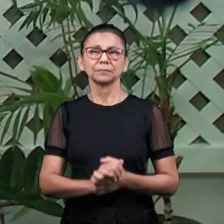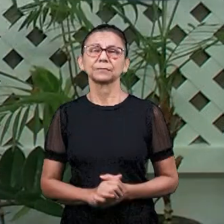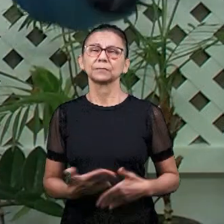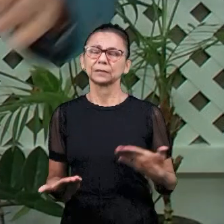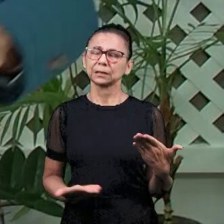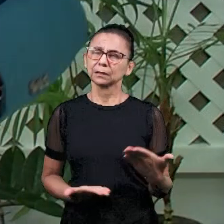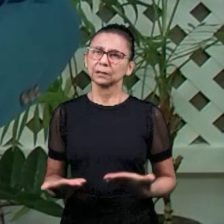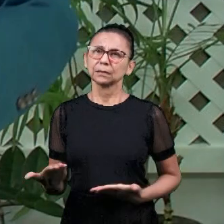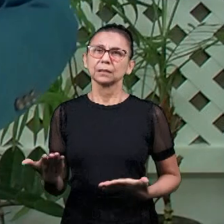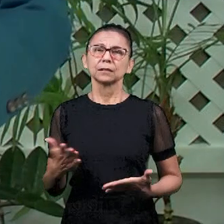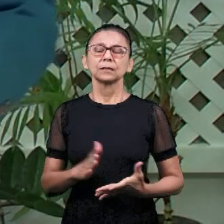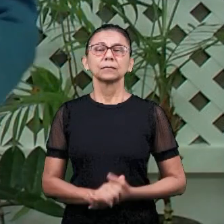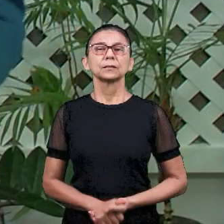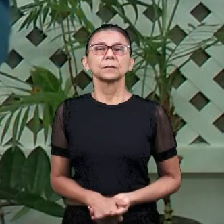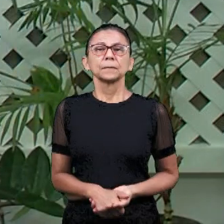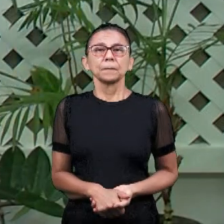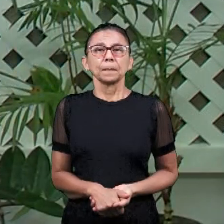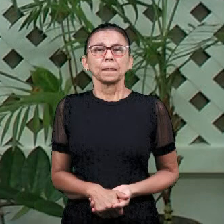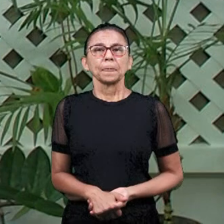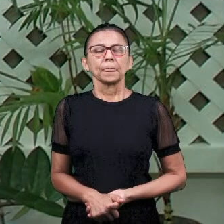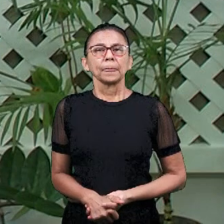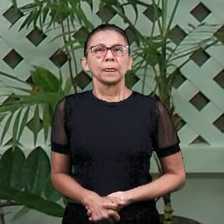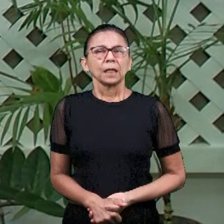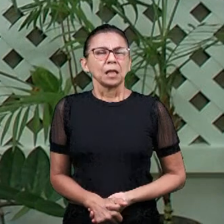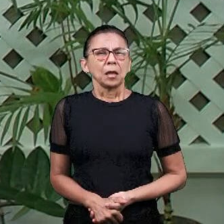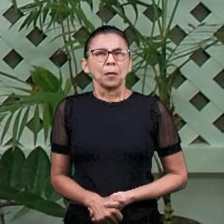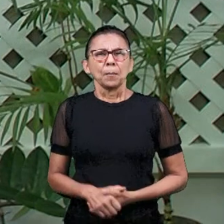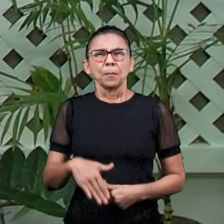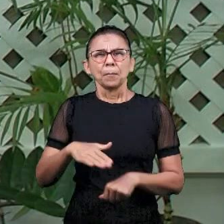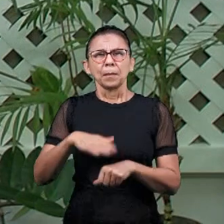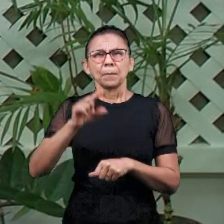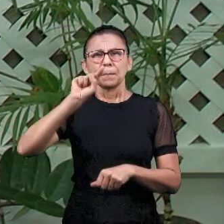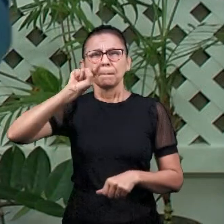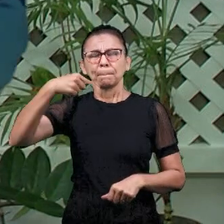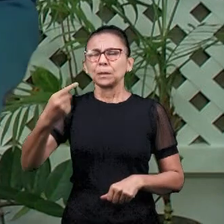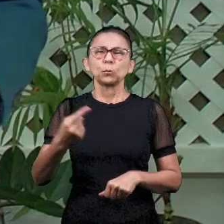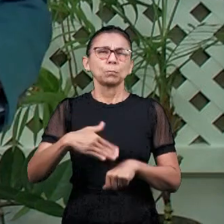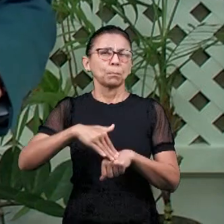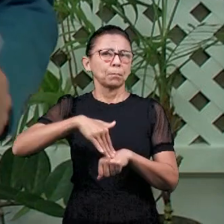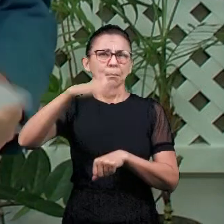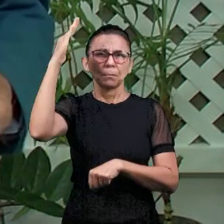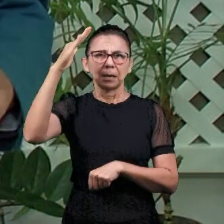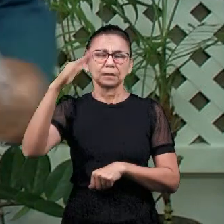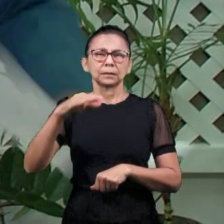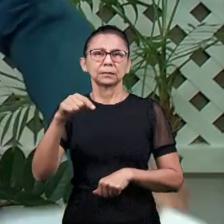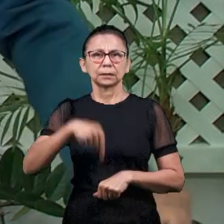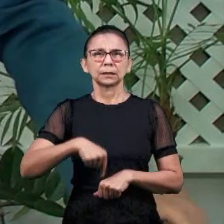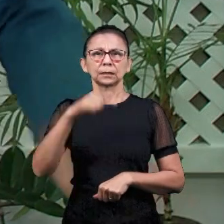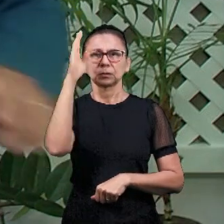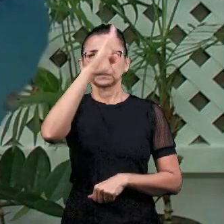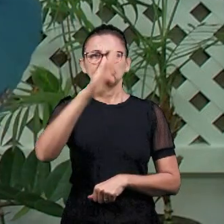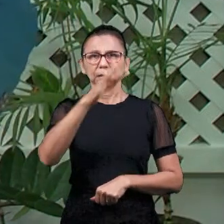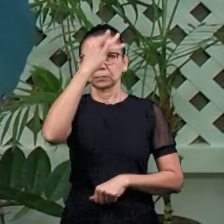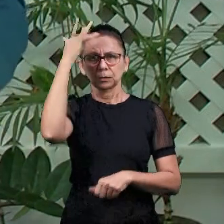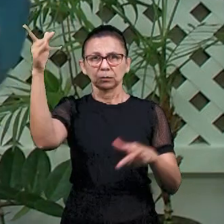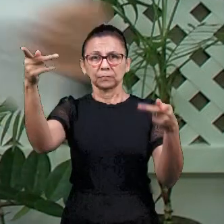nombre de visiteurs a dépassé 1000 au Brésil. Maintenant, un détail que j'aimerais laisser